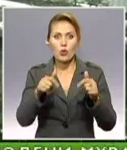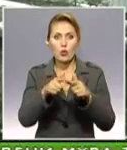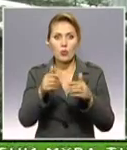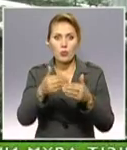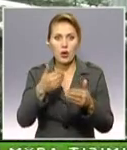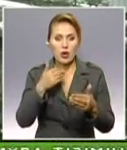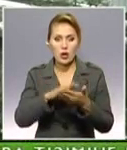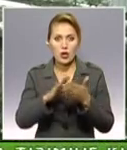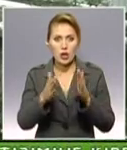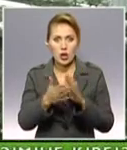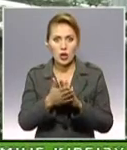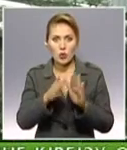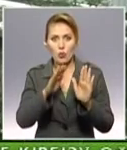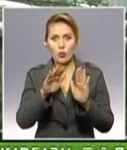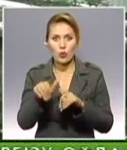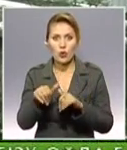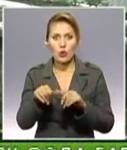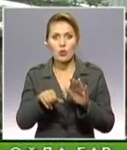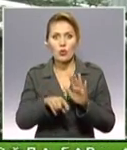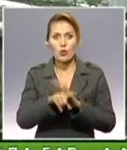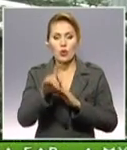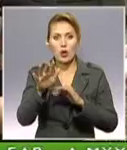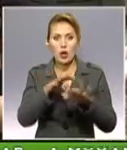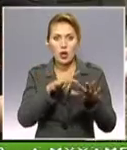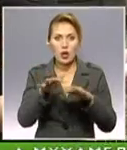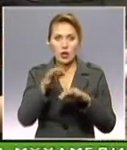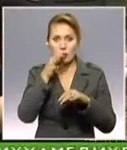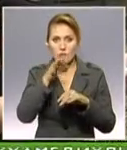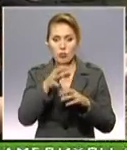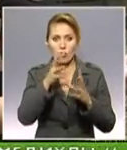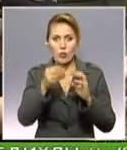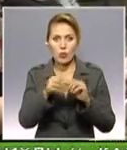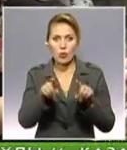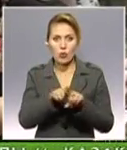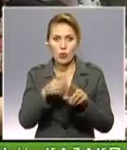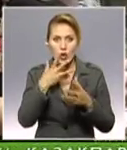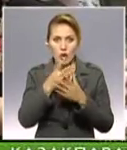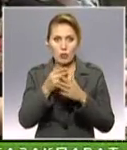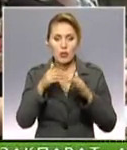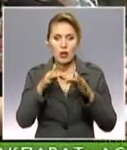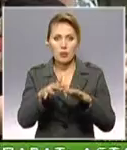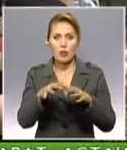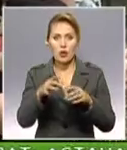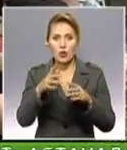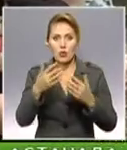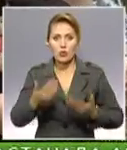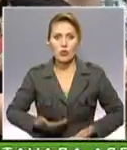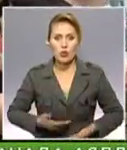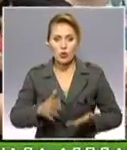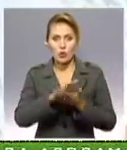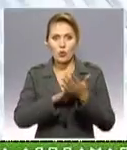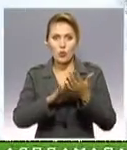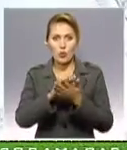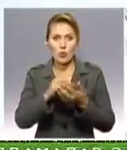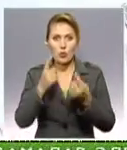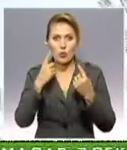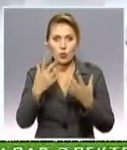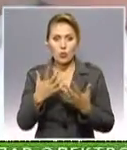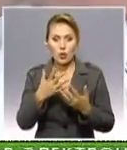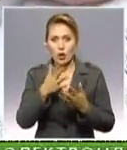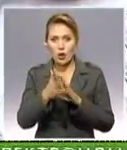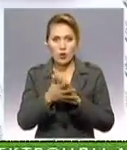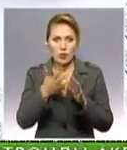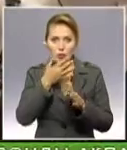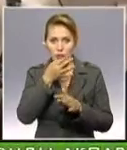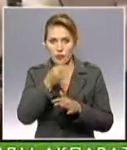ала келісілгеннен кейін жүзеге асқанын айтып ақталды. Сондай-ақ өз тараптарынан тұрғындарға ешқандай қолайсыздық танытып жатпағандарын